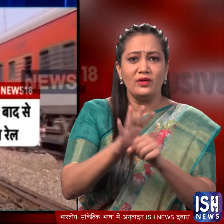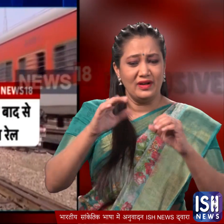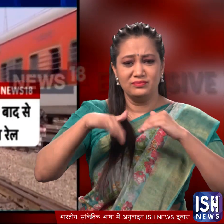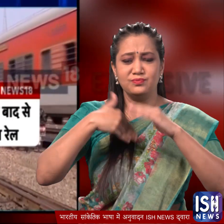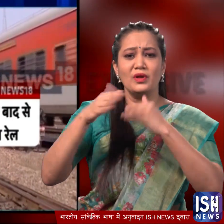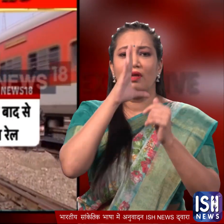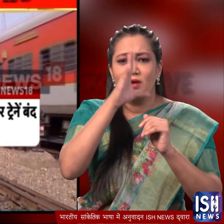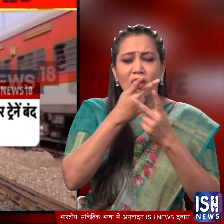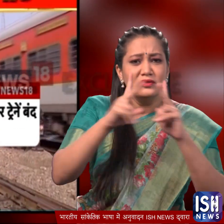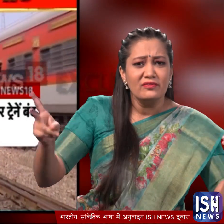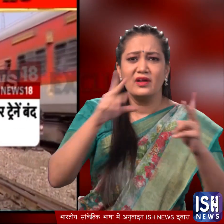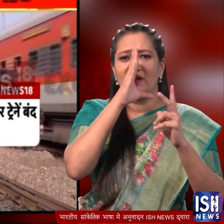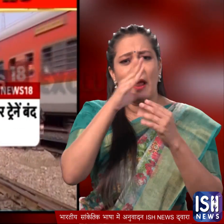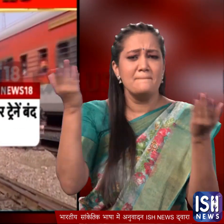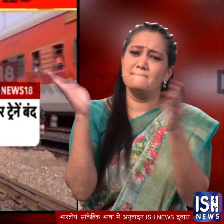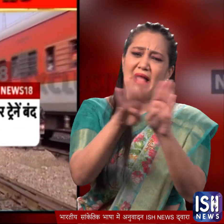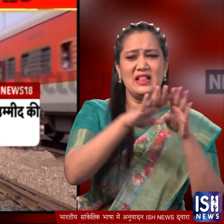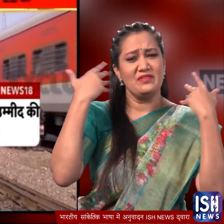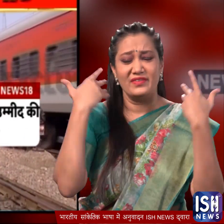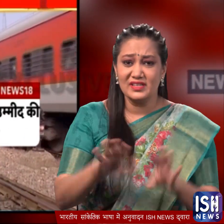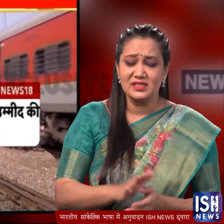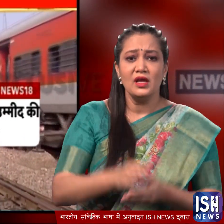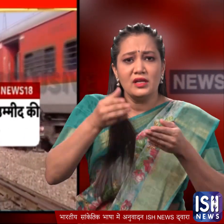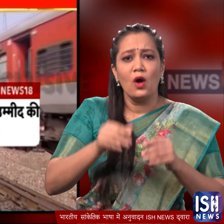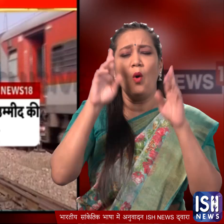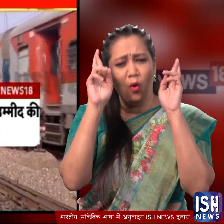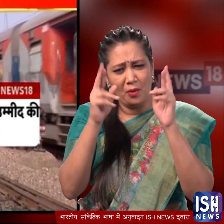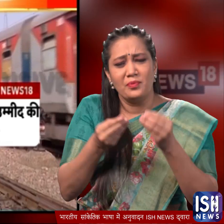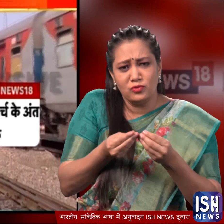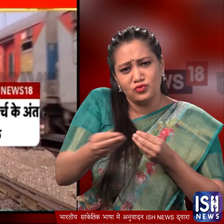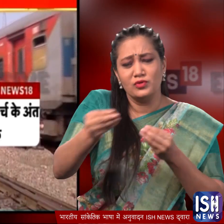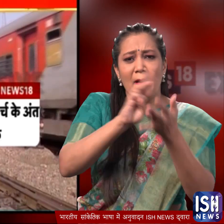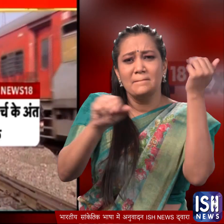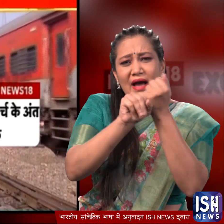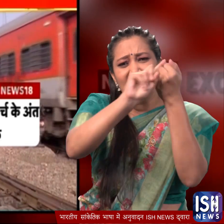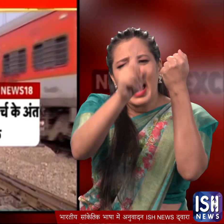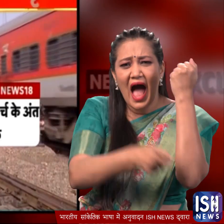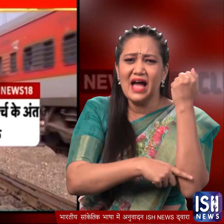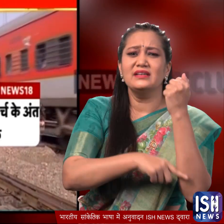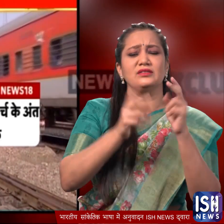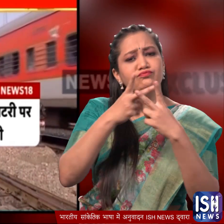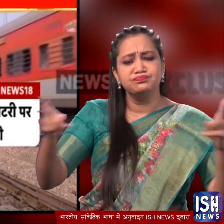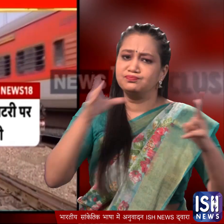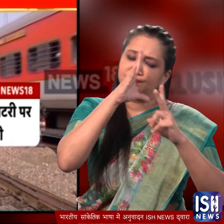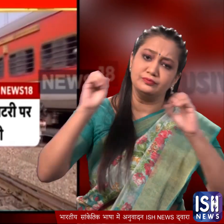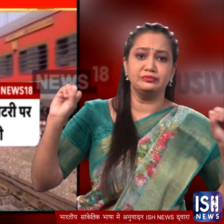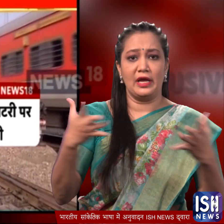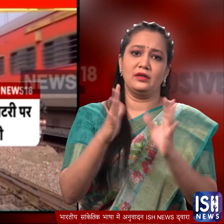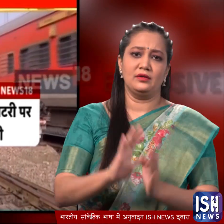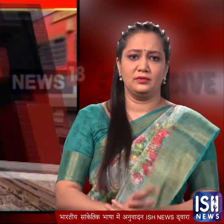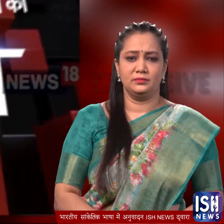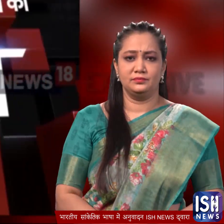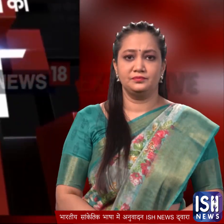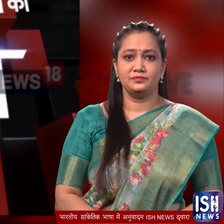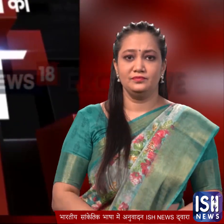कोरोना के बाद से भारतीय रेल की ज्यादातर ट्रेनें बंद हैं, लेकिन अब उम्मीद की जा रही है कि मार्च के अंत तक सारी ट्रेनें पटरी